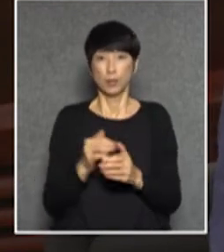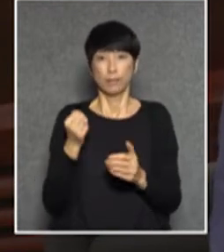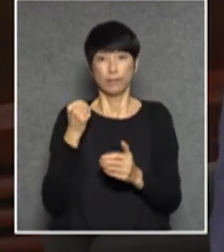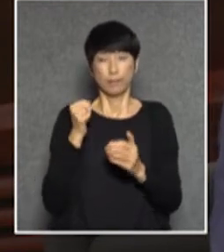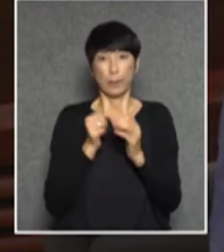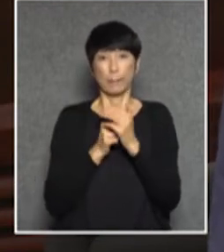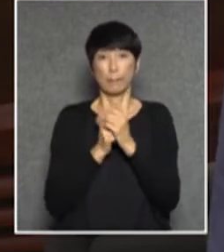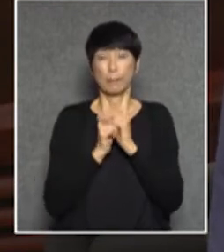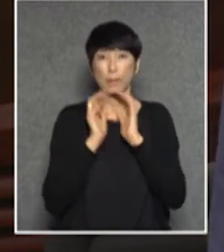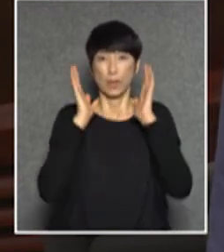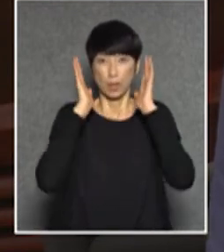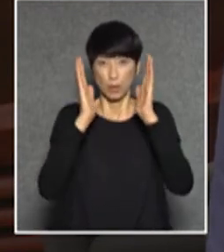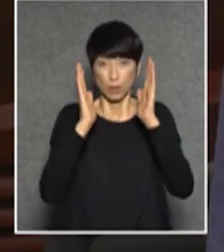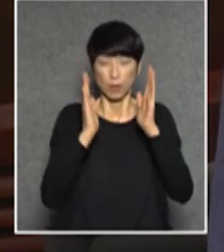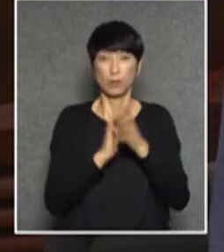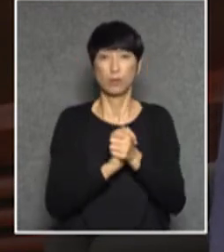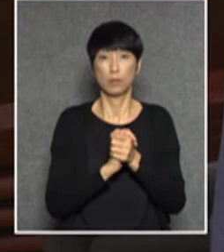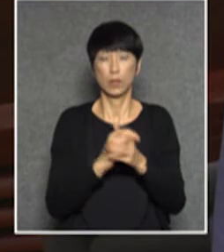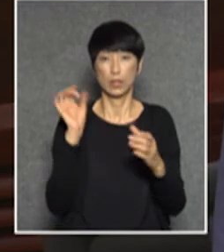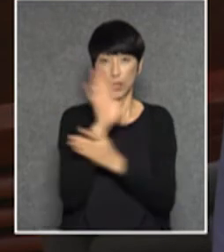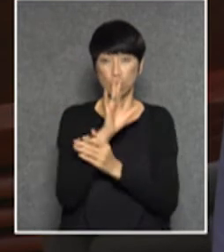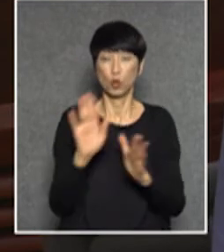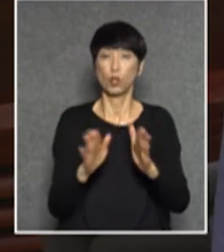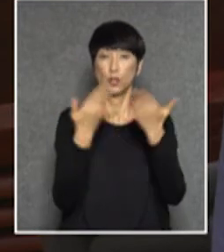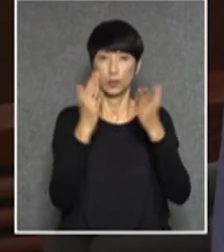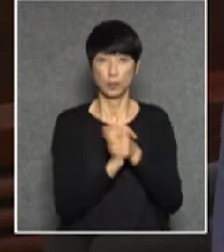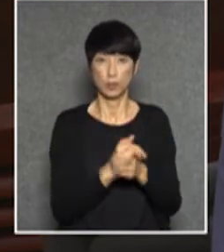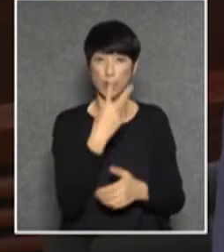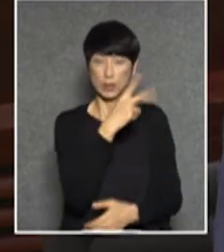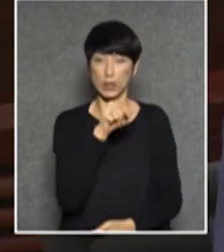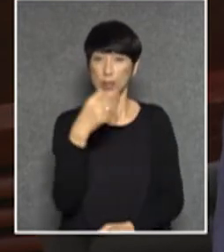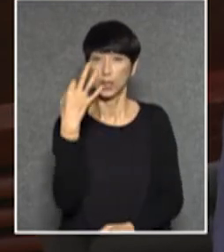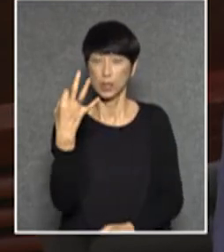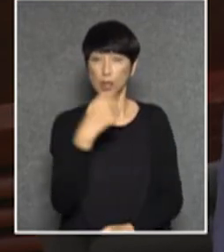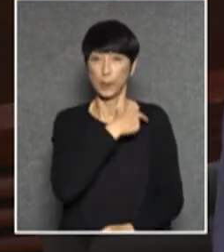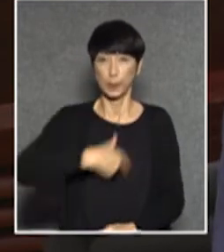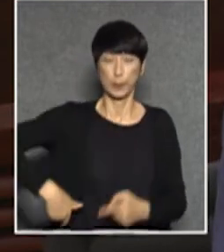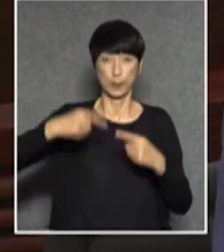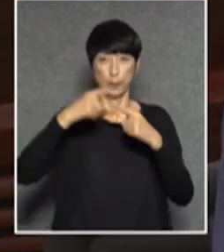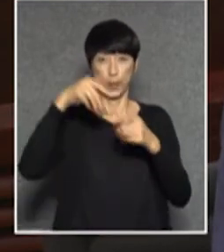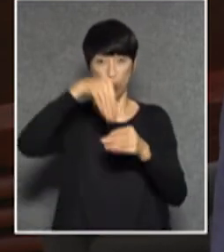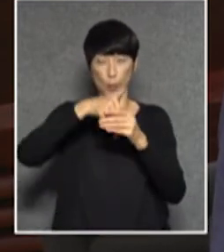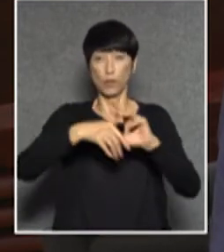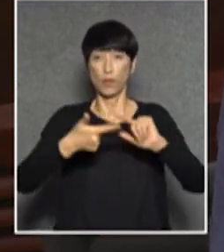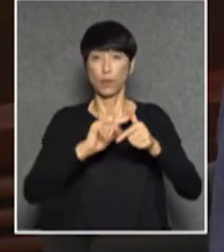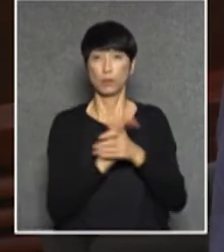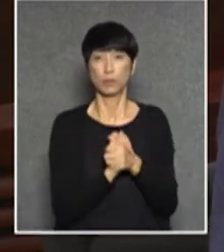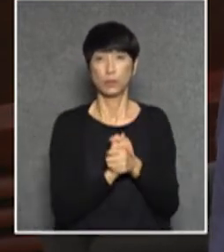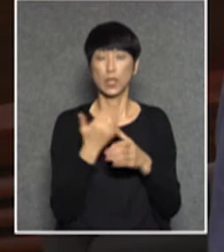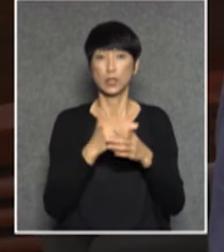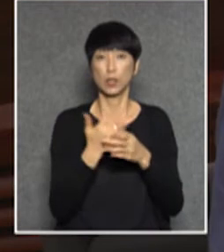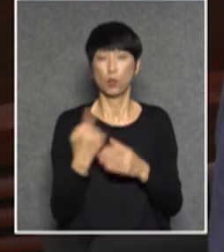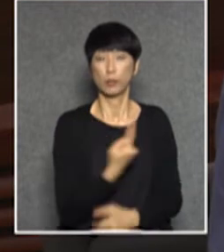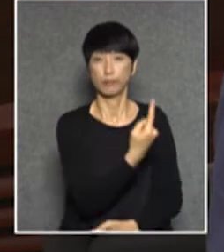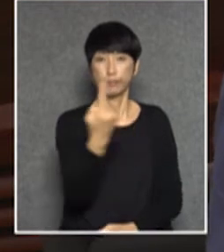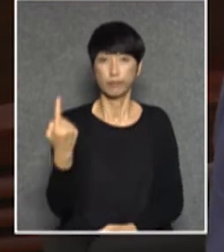現。至於提名委員會決定提名2至3名行政長官候選人的投票方法，有鑑於每名